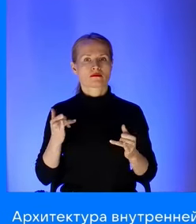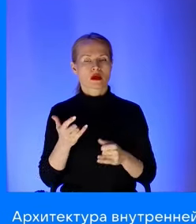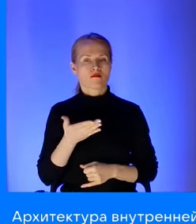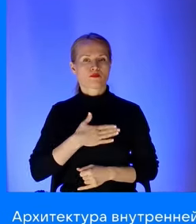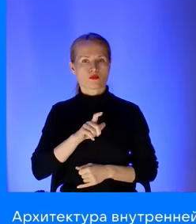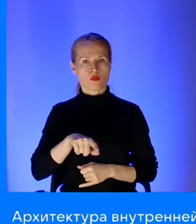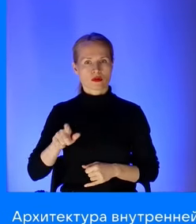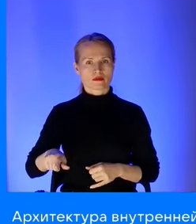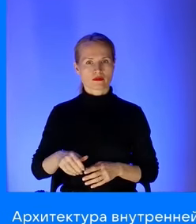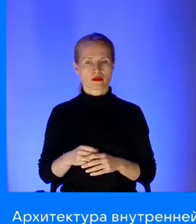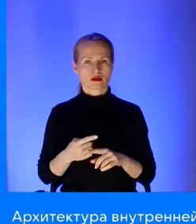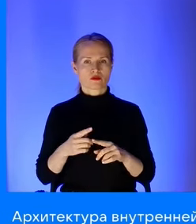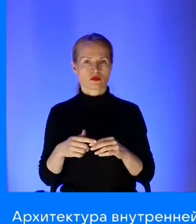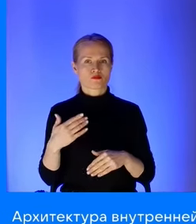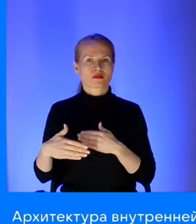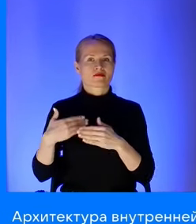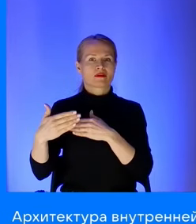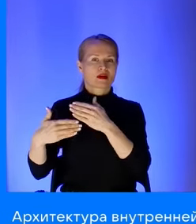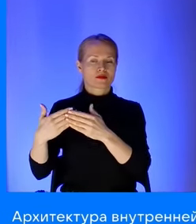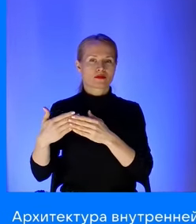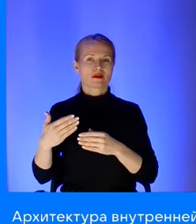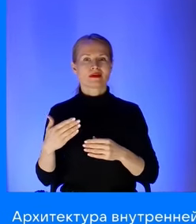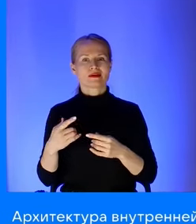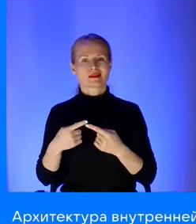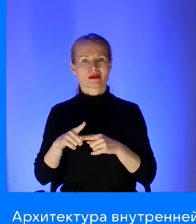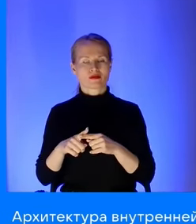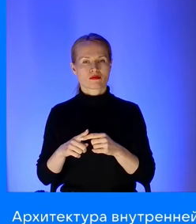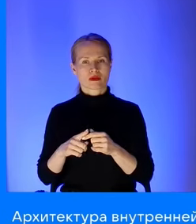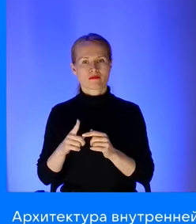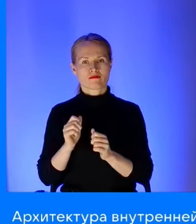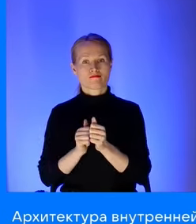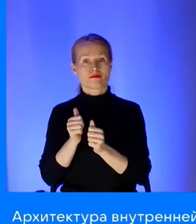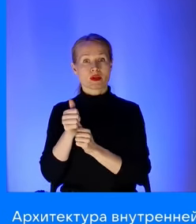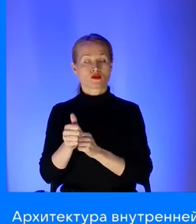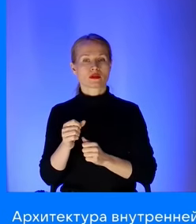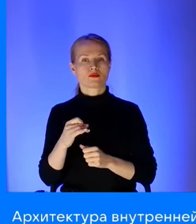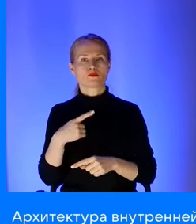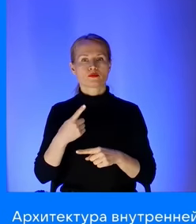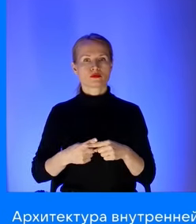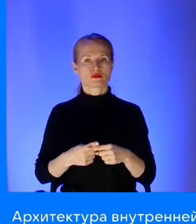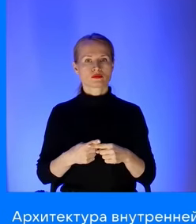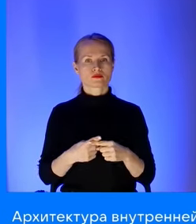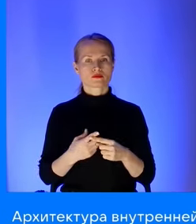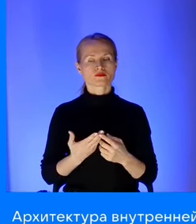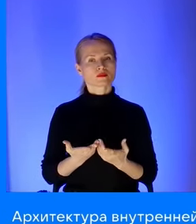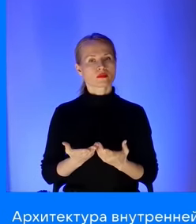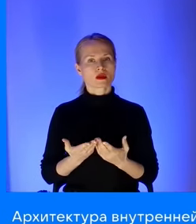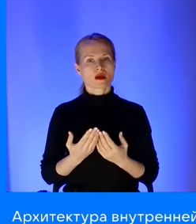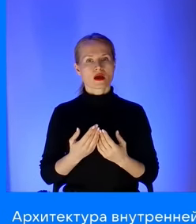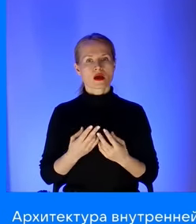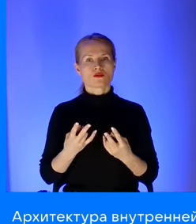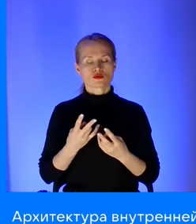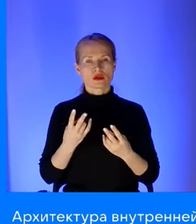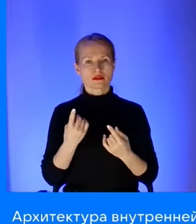сообществом которое двигает именно технологии внутри вперёд и конечно же мы не забываем про определение